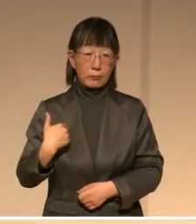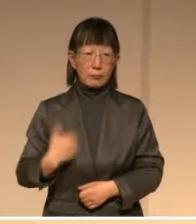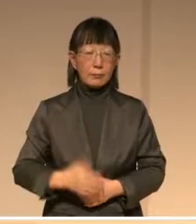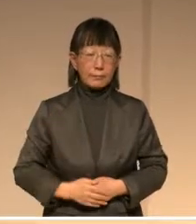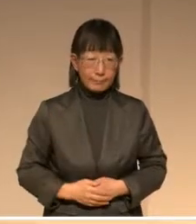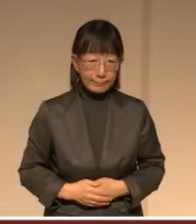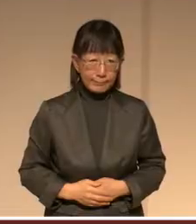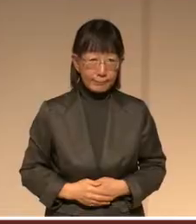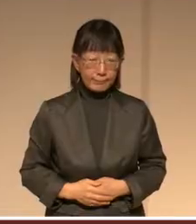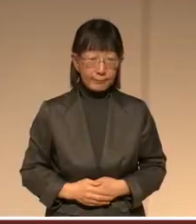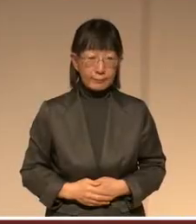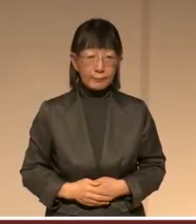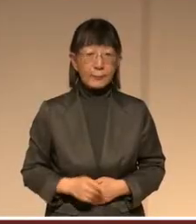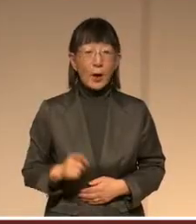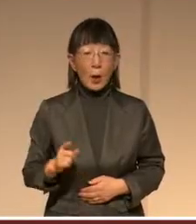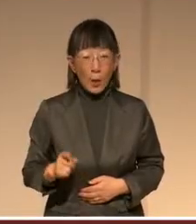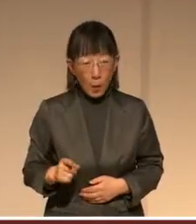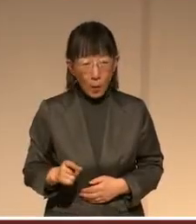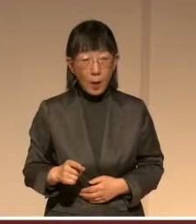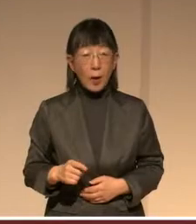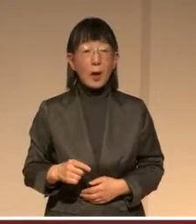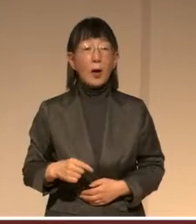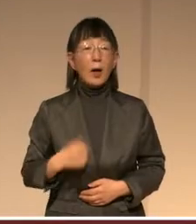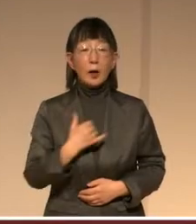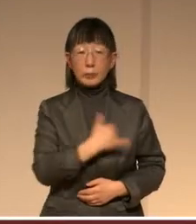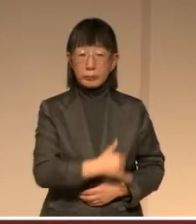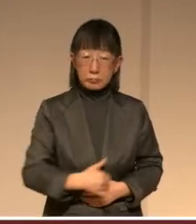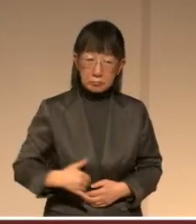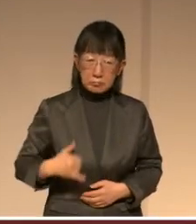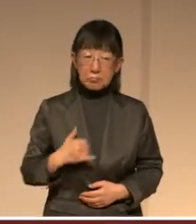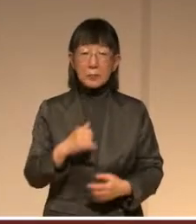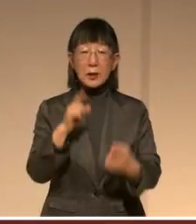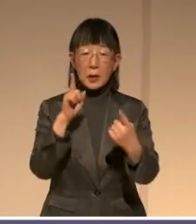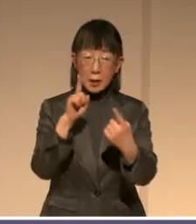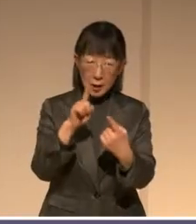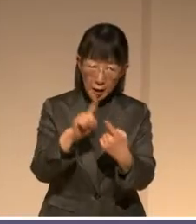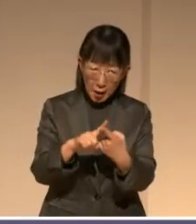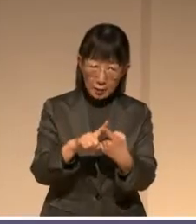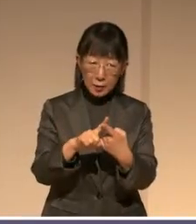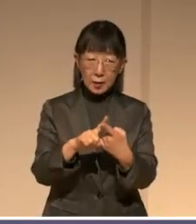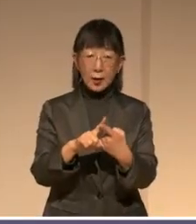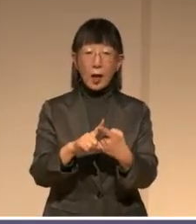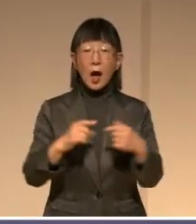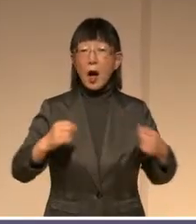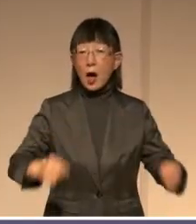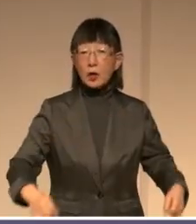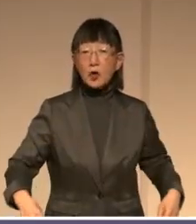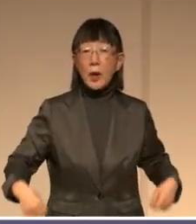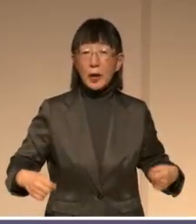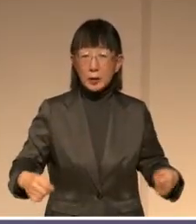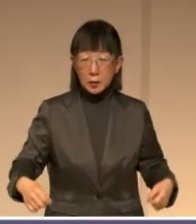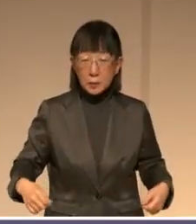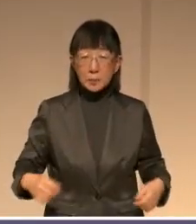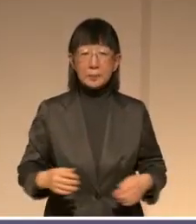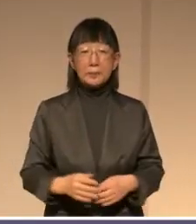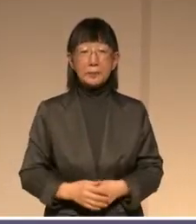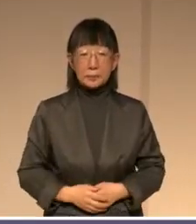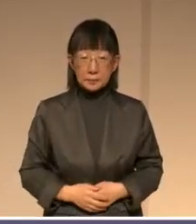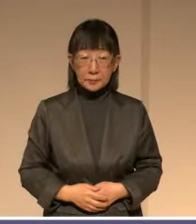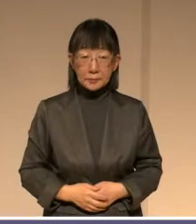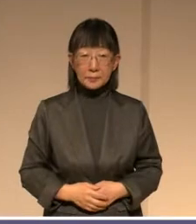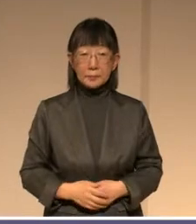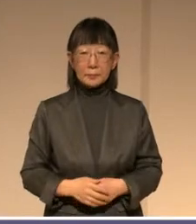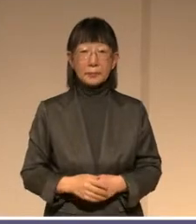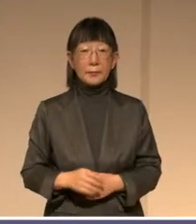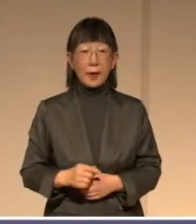やっぱり運命の車椅子でその辺車に乗ってはアレだねあのまるでアムロがガンダムに出会ったコレアわかるかなぁ